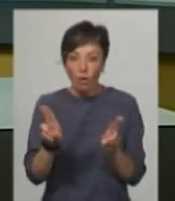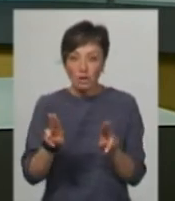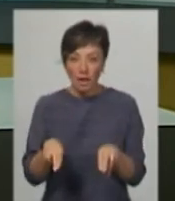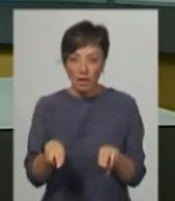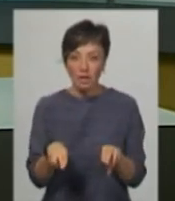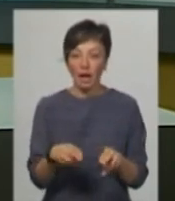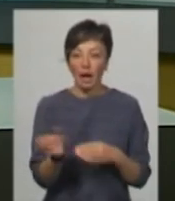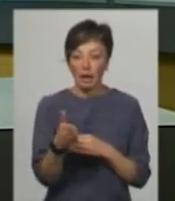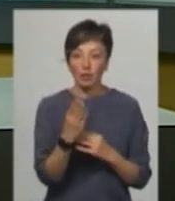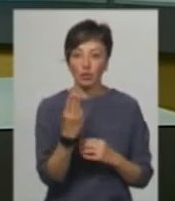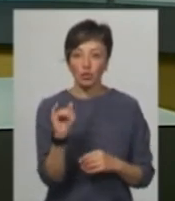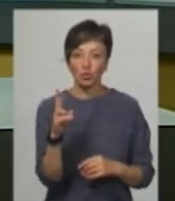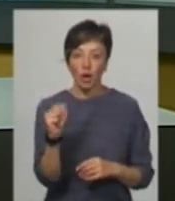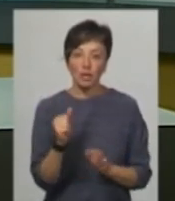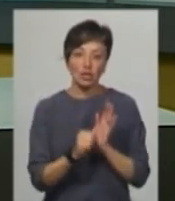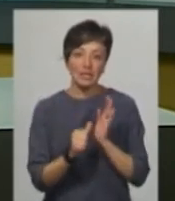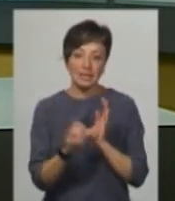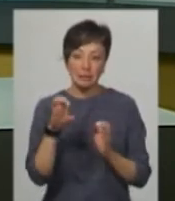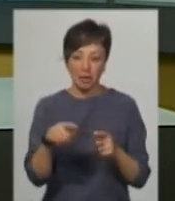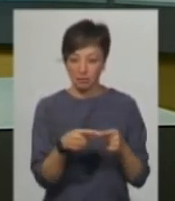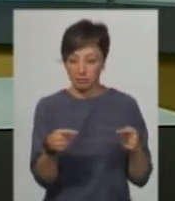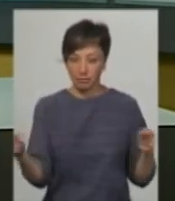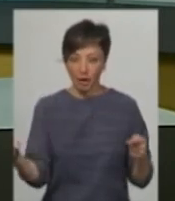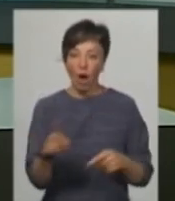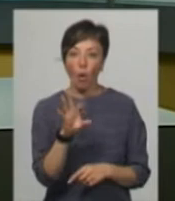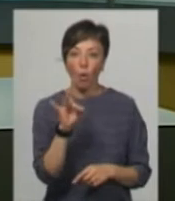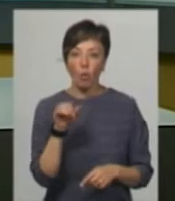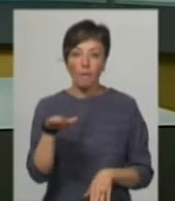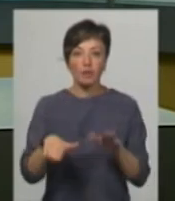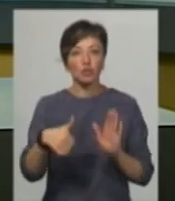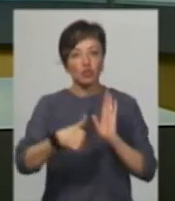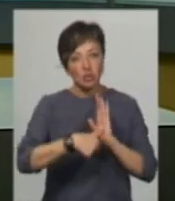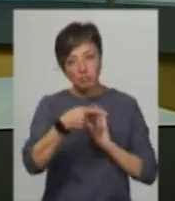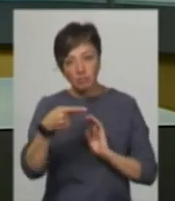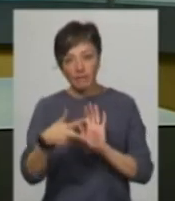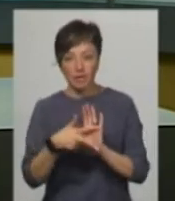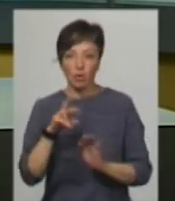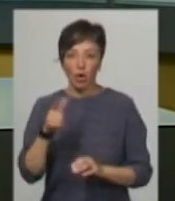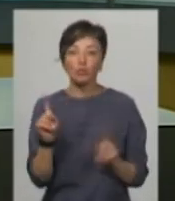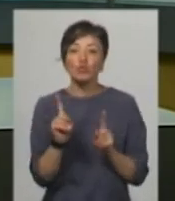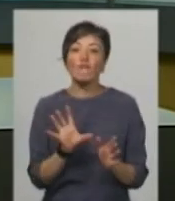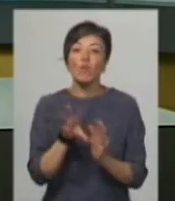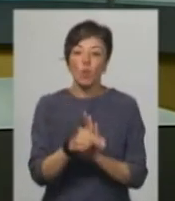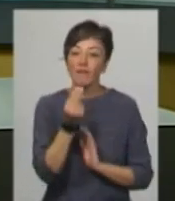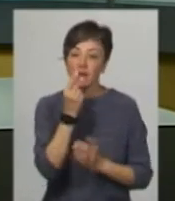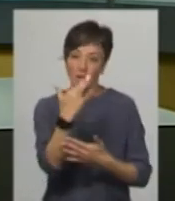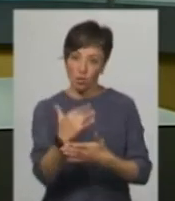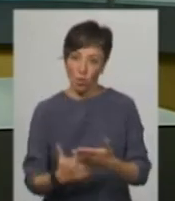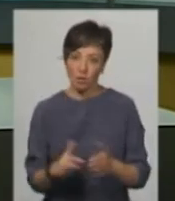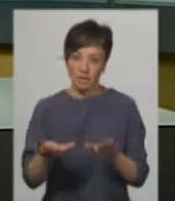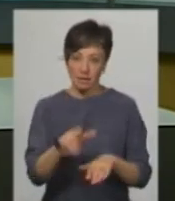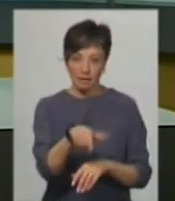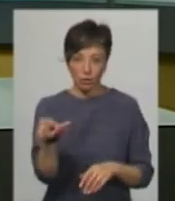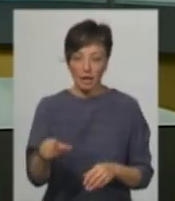сягала 60 сантиметрів завбільшки. Короб важив 6-8 кілограмів. Що ще входило у раціон місцевих жителів